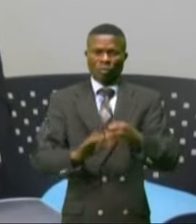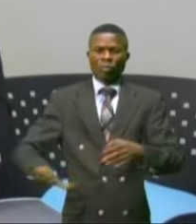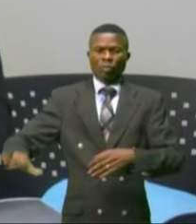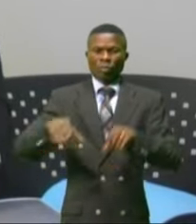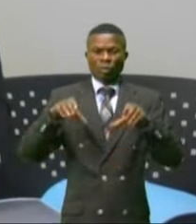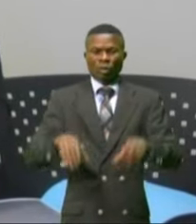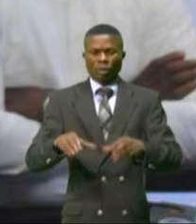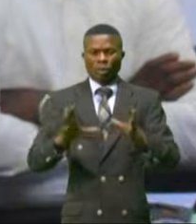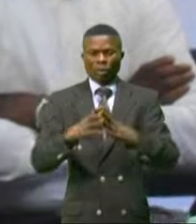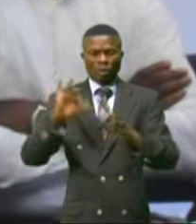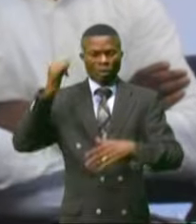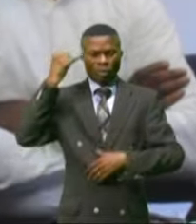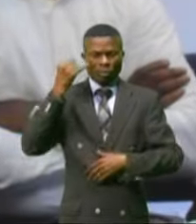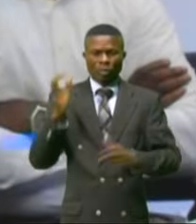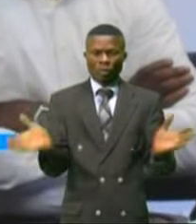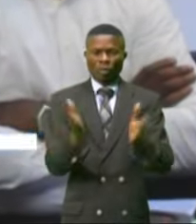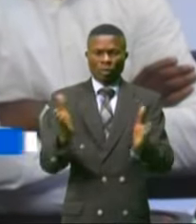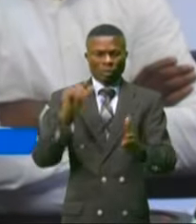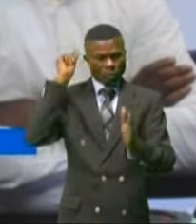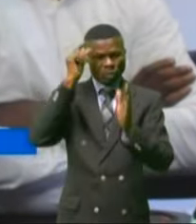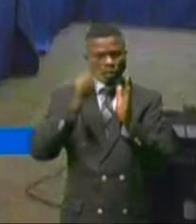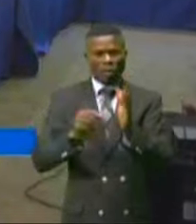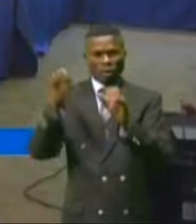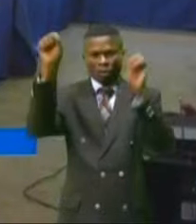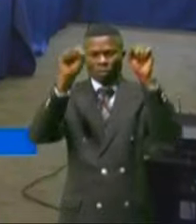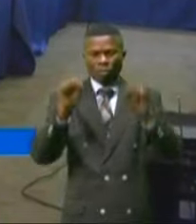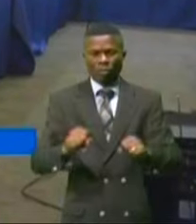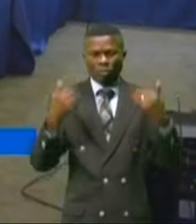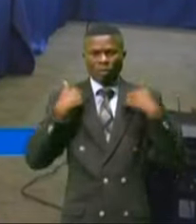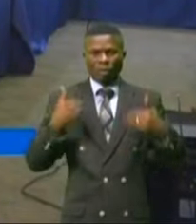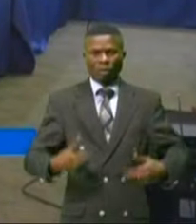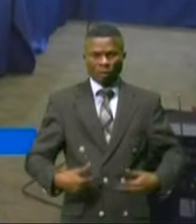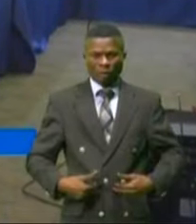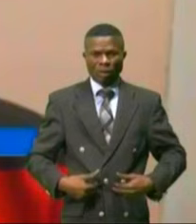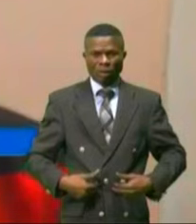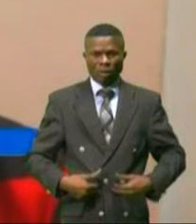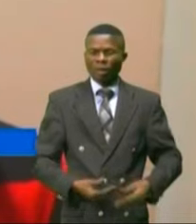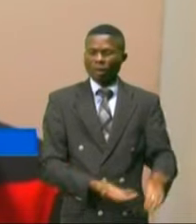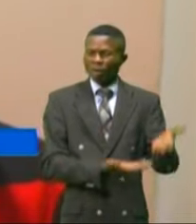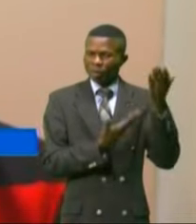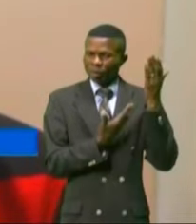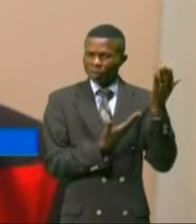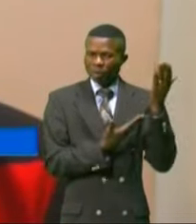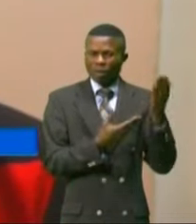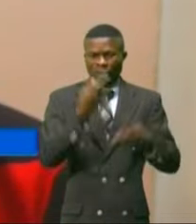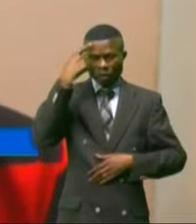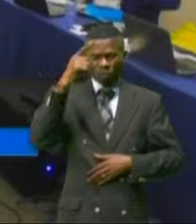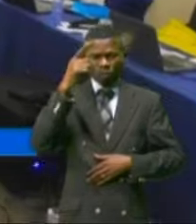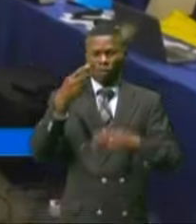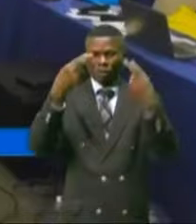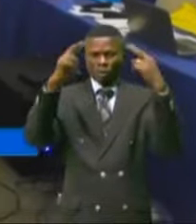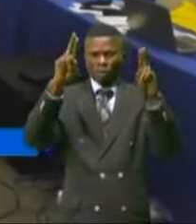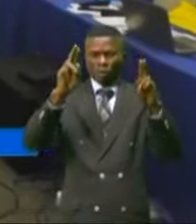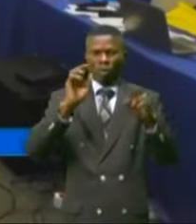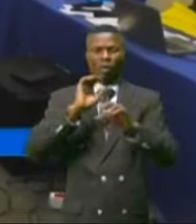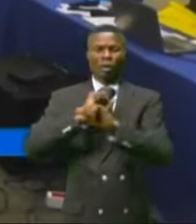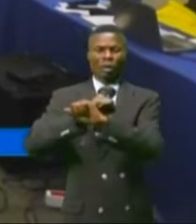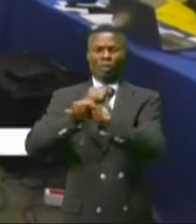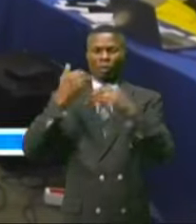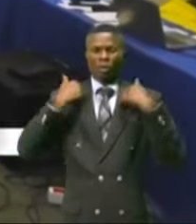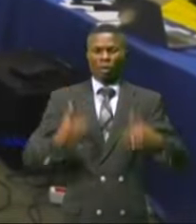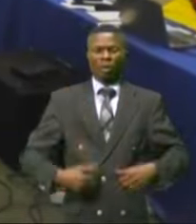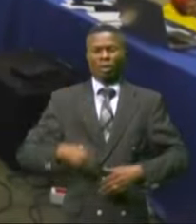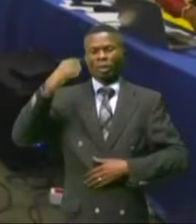japonaise au renforcement de la gouvernance du système de santé qui est essentiel pour l'atteinte de la couverture